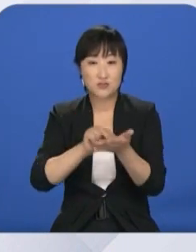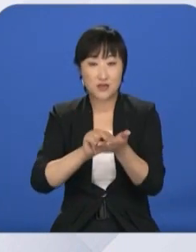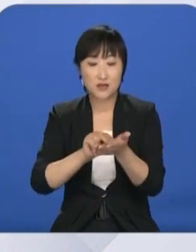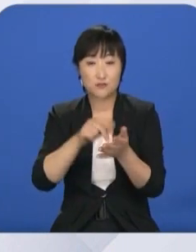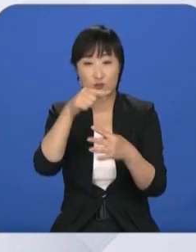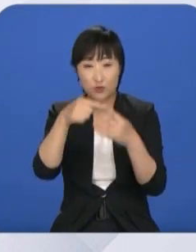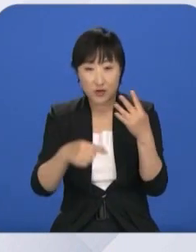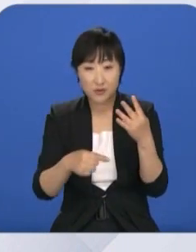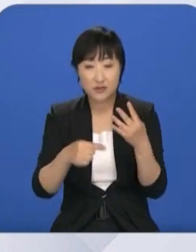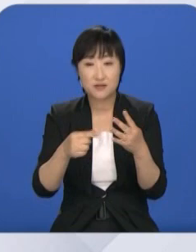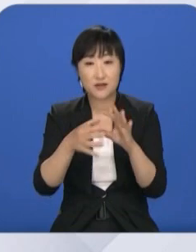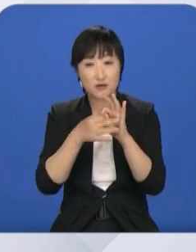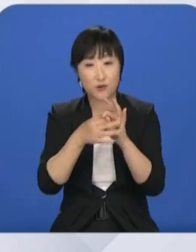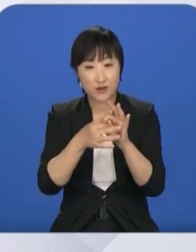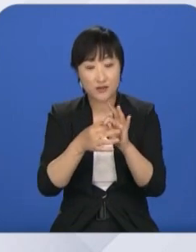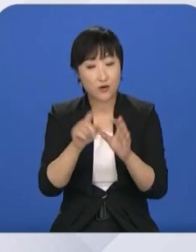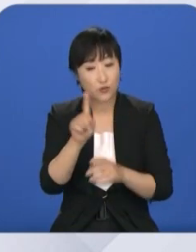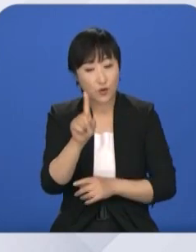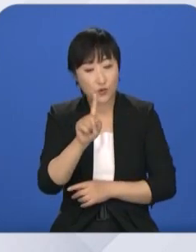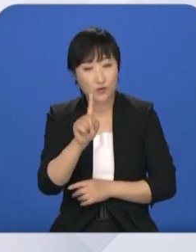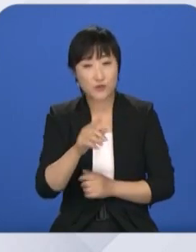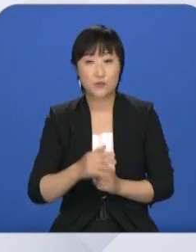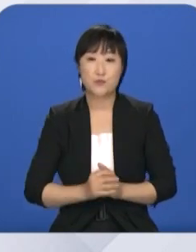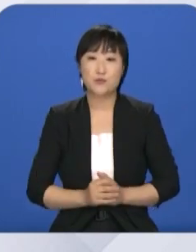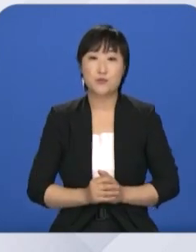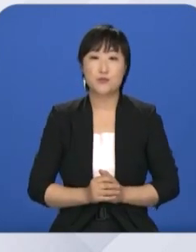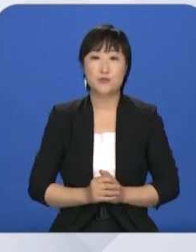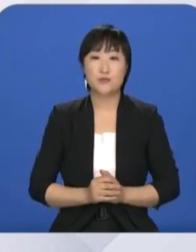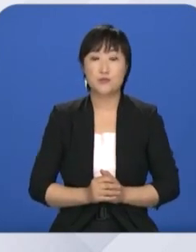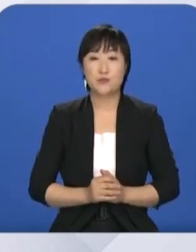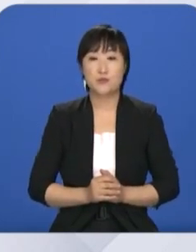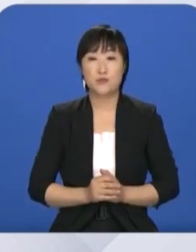예. 그 관계는 어떤 방법이 있습니까?